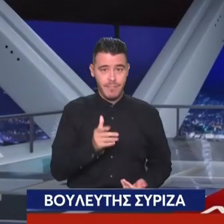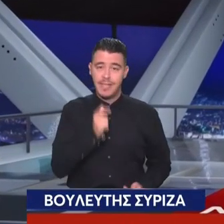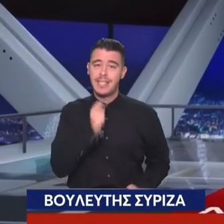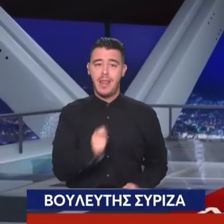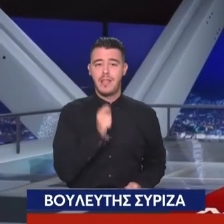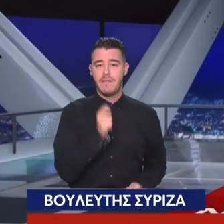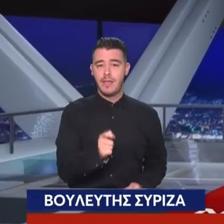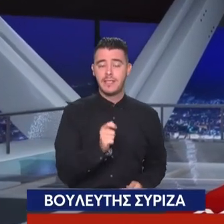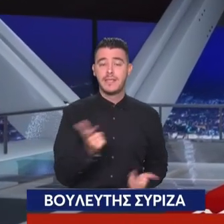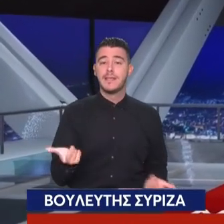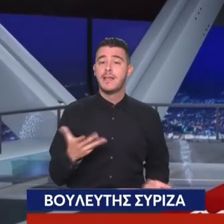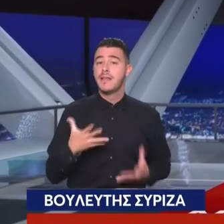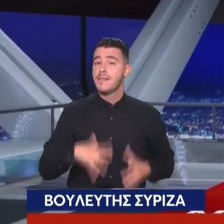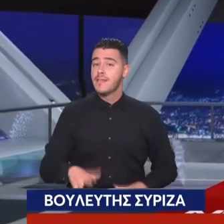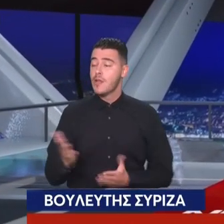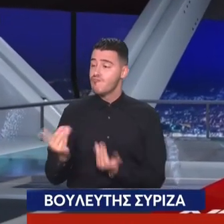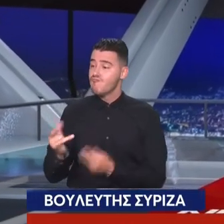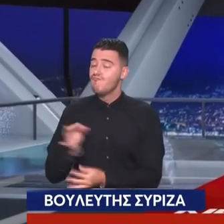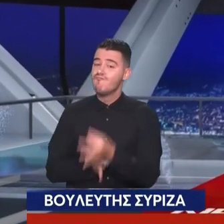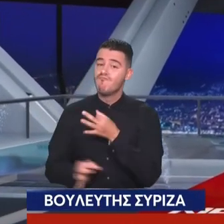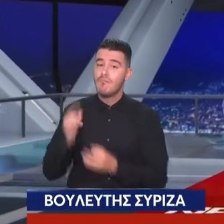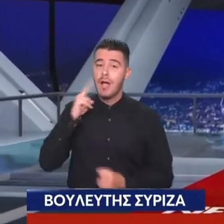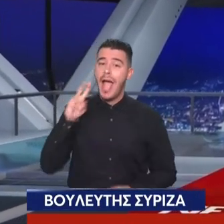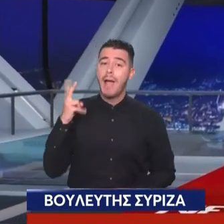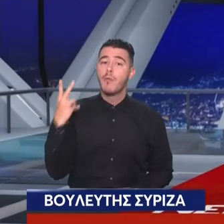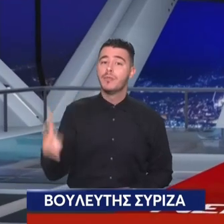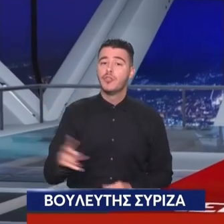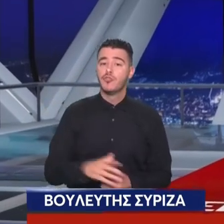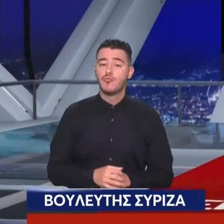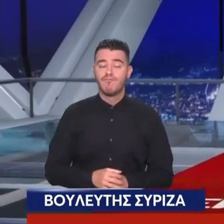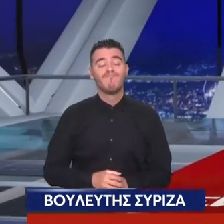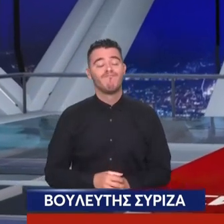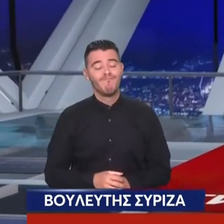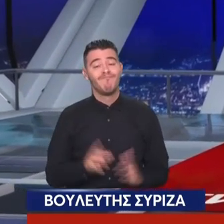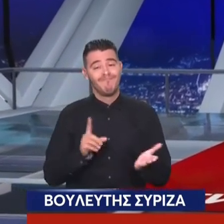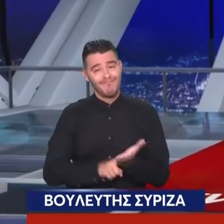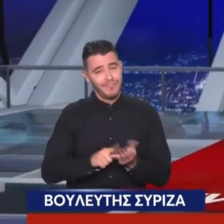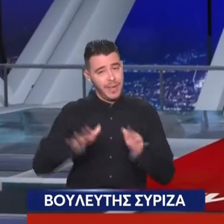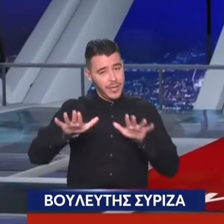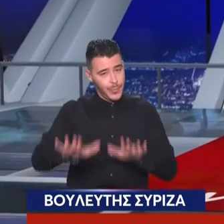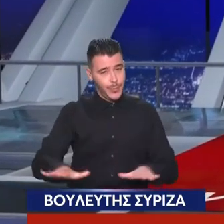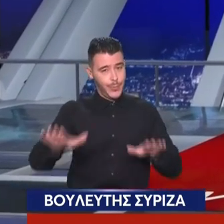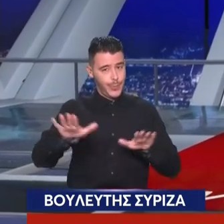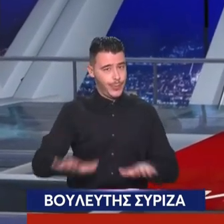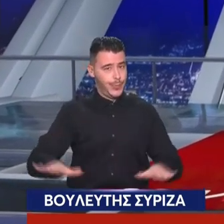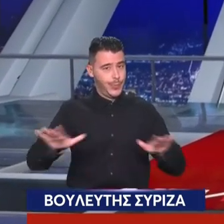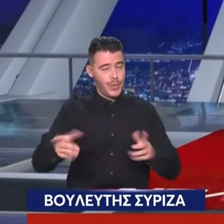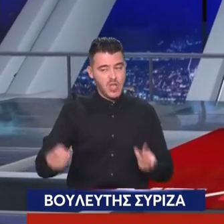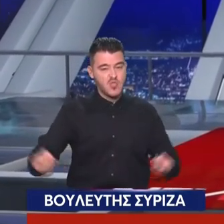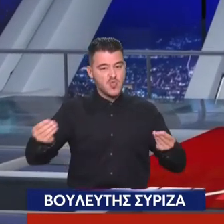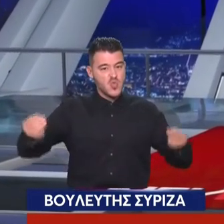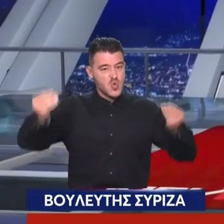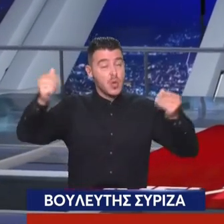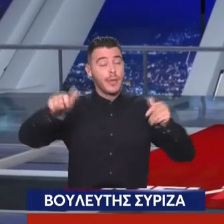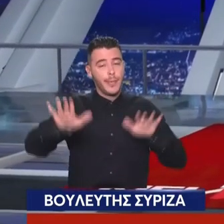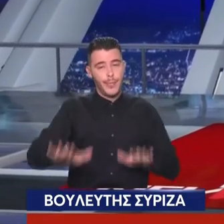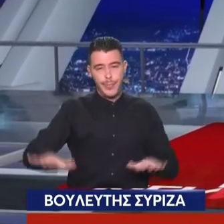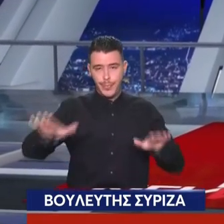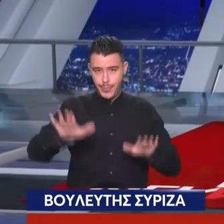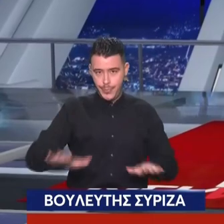Να ζητήσω ένα σχόλιο για όλα αυτά που είδαμε. Ναι, νομίζω ότι πρέπει να πέσουν οι τόνοι πάρα πολύ γρήγορα, να πολιτικοποιηθεί η κουβέντα, να μην λέμε ο ένας τον άλλον ότι δεν έχει